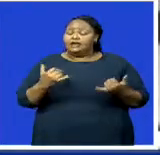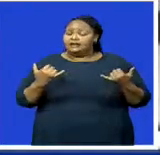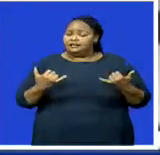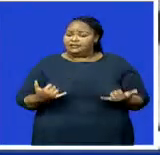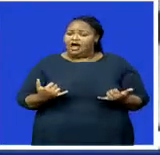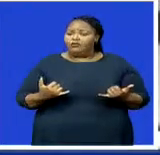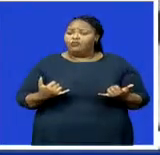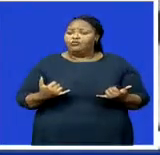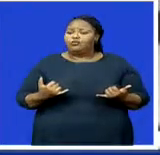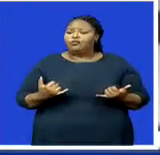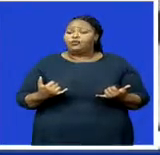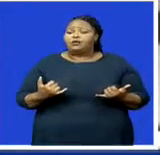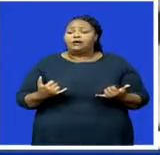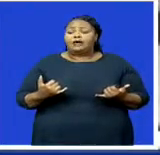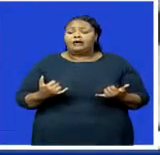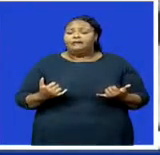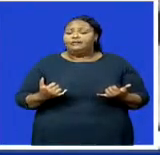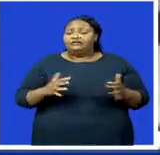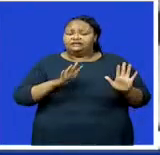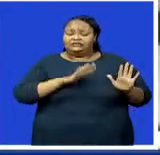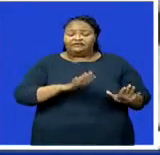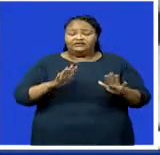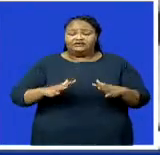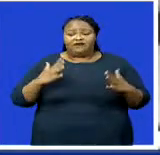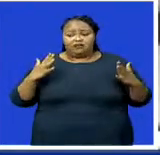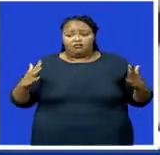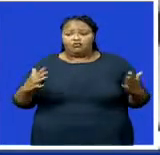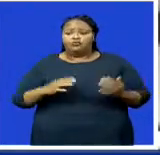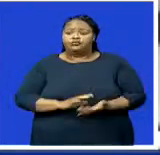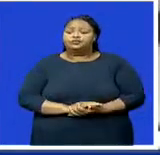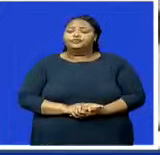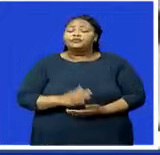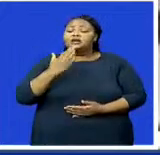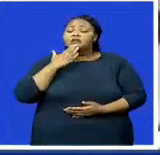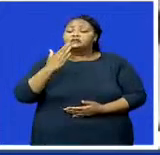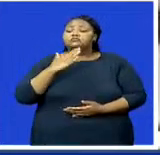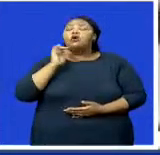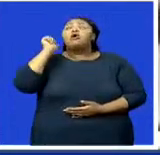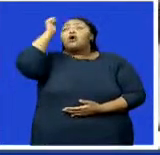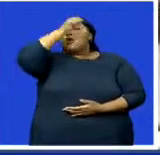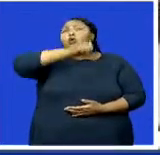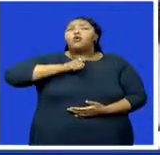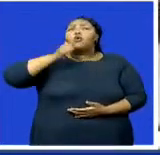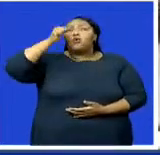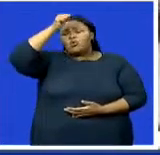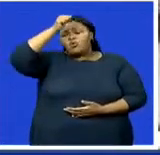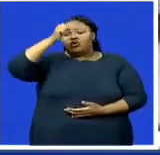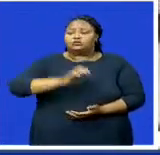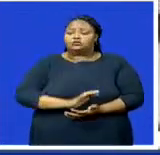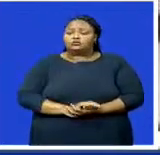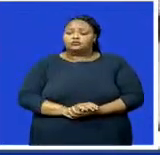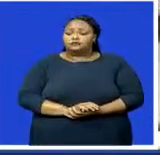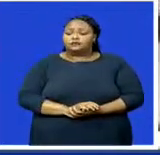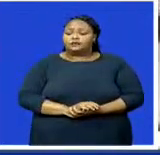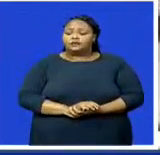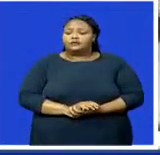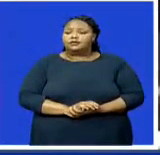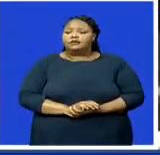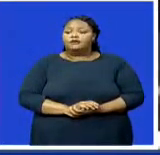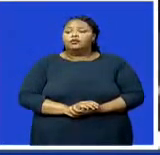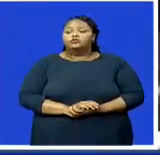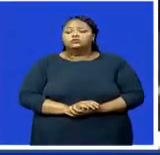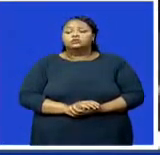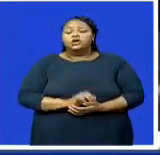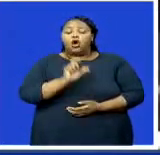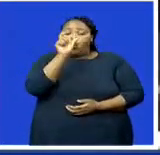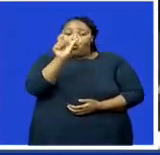vele ngabe sifake ingubo emlonyeni sibonga uNkulunkulu nje lowenda kwekuthi nebakithi akhone kusinzisa